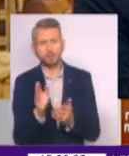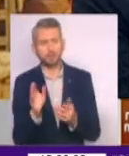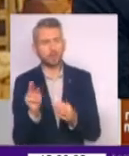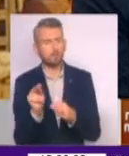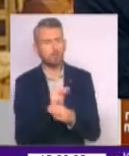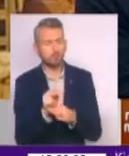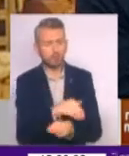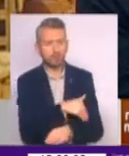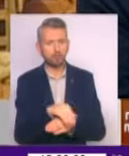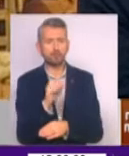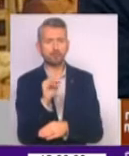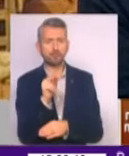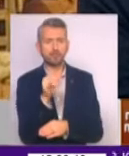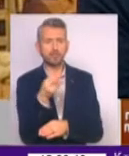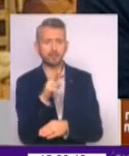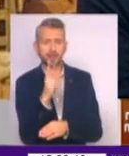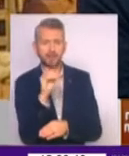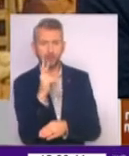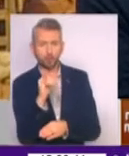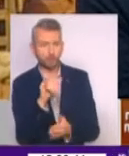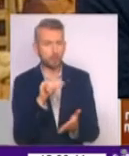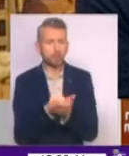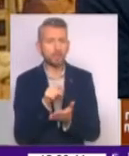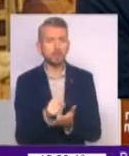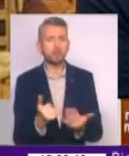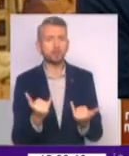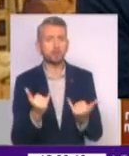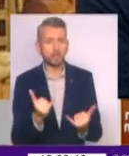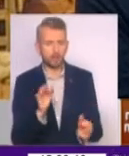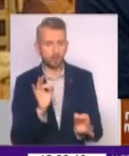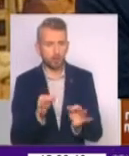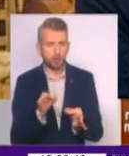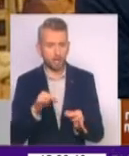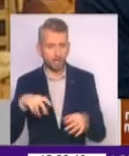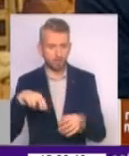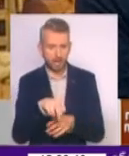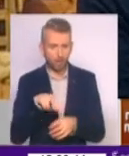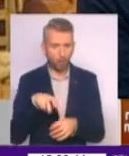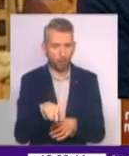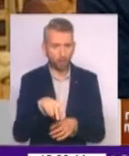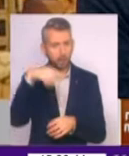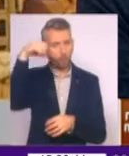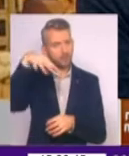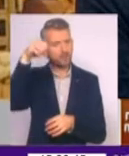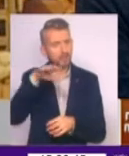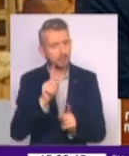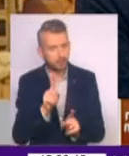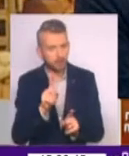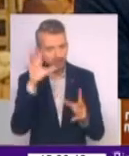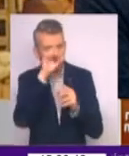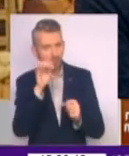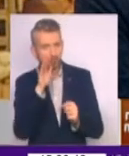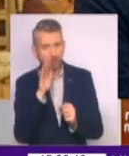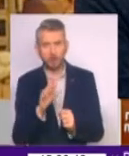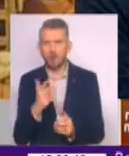відремонтувати вулицю Чистяківську і встановити там сучасні нормальні переходи, освітлені в нічний час. Ну,